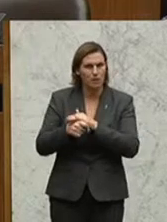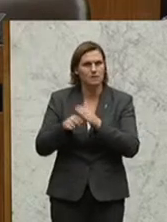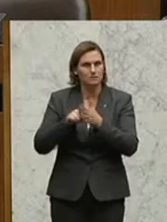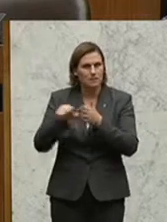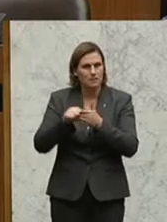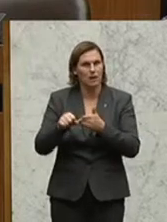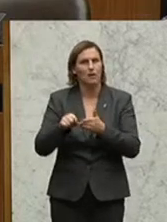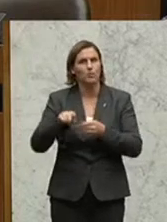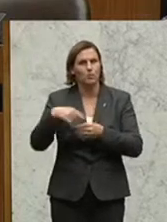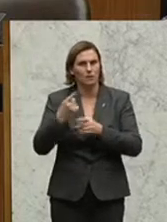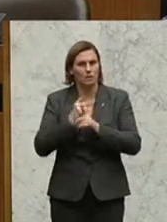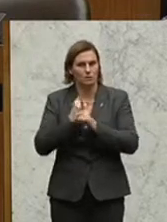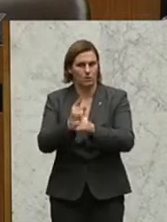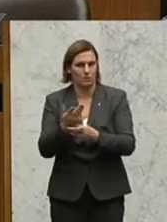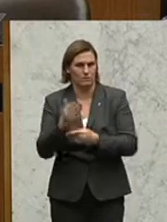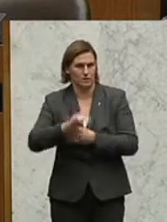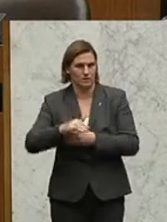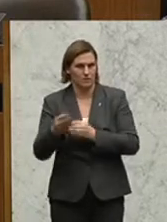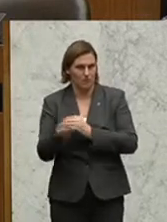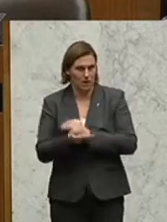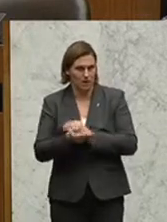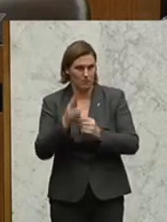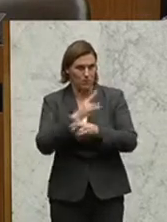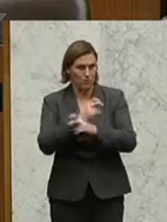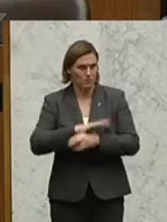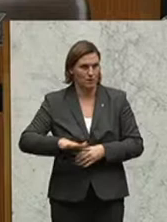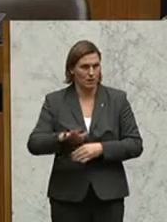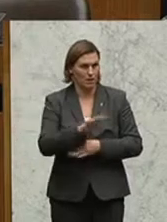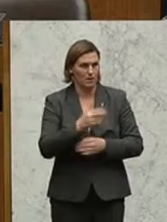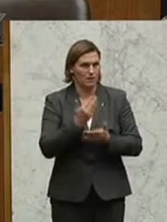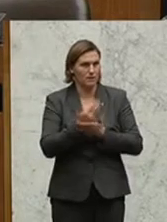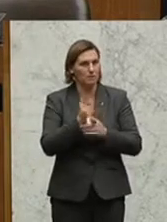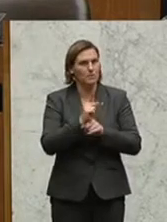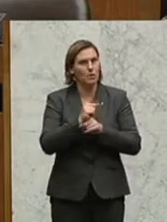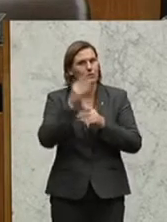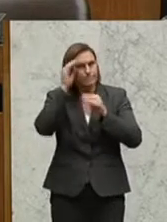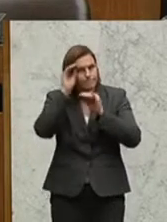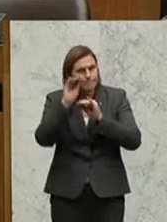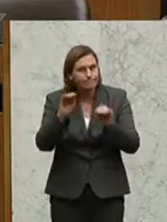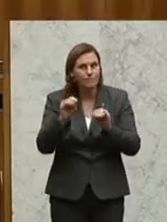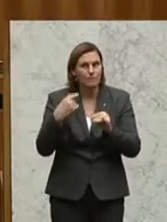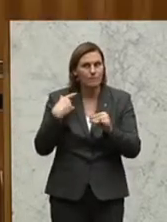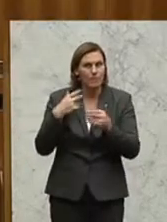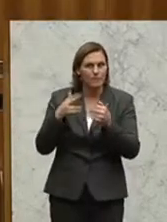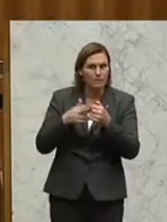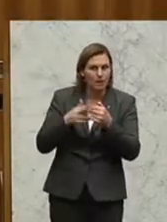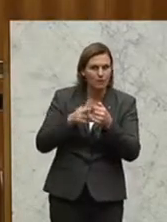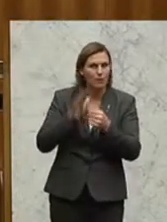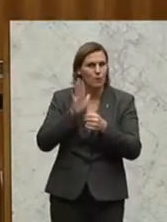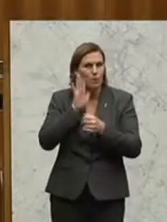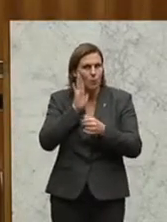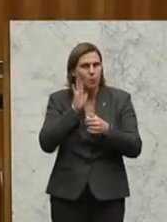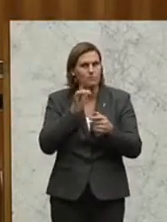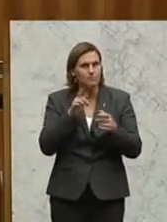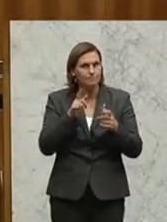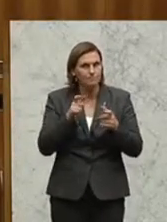für Kinderarmut in Österreich. Also nehme ich hier auch Ihre Ankündigung am Rande des Justizausschusses ernst,